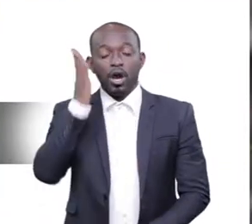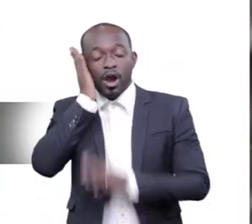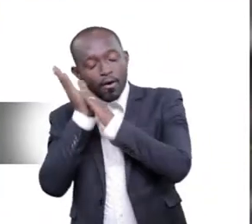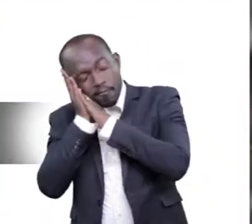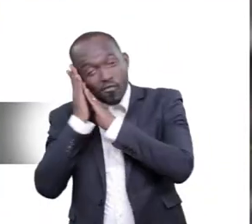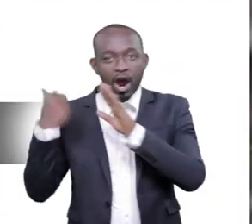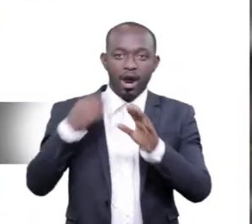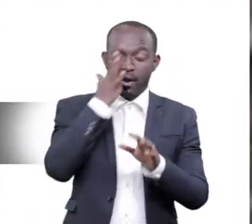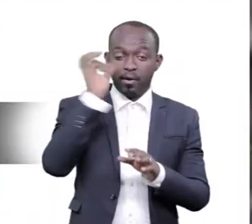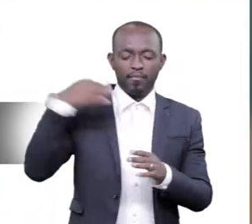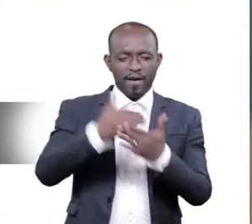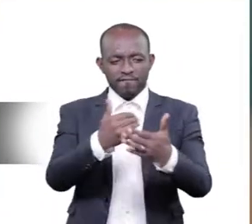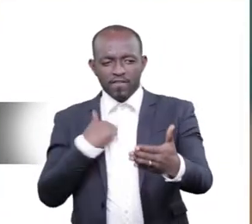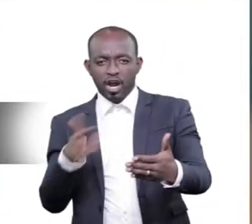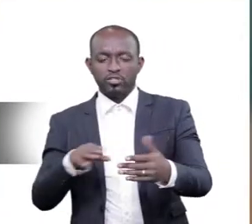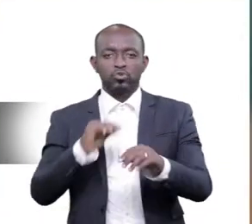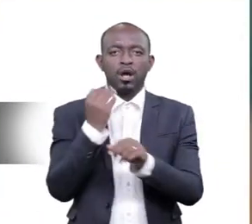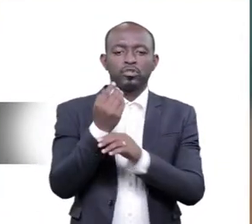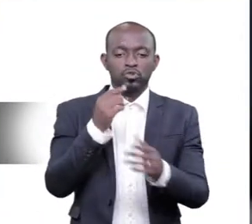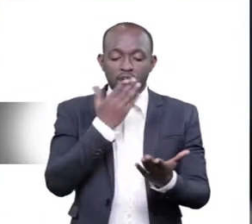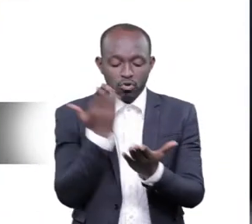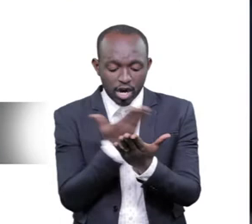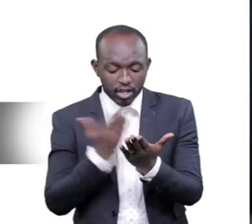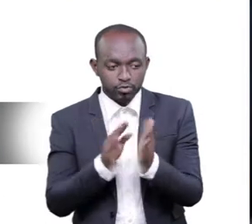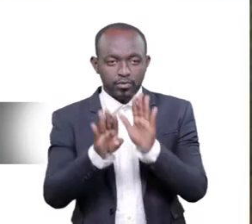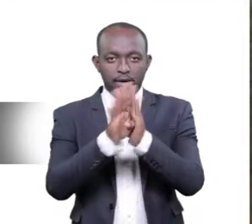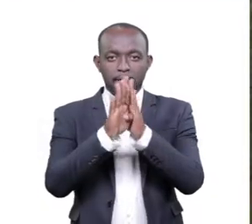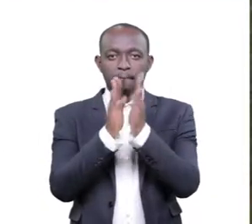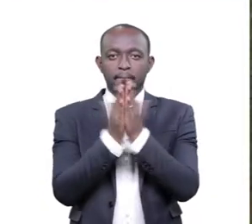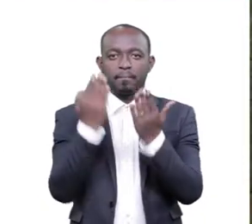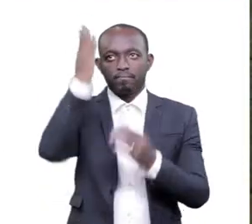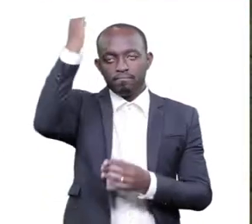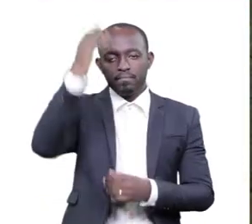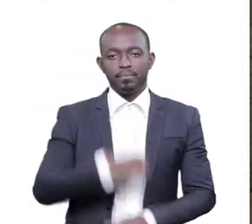tugira ikindi kintu dukora turabanza tugasoma bibiliya